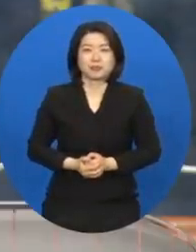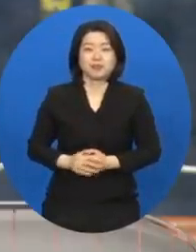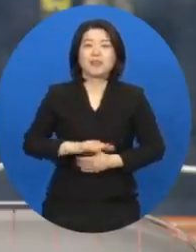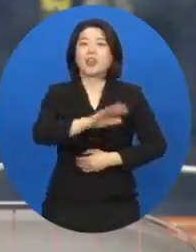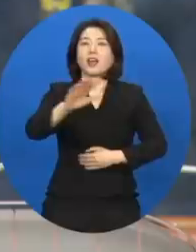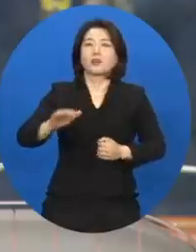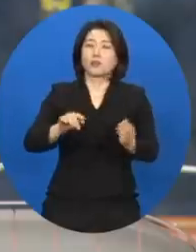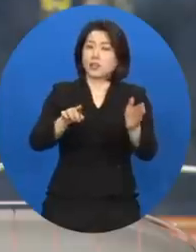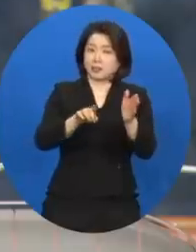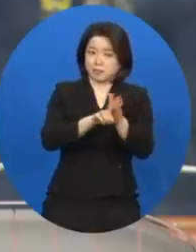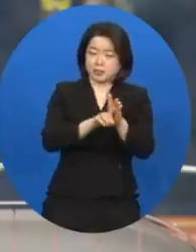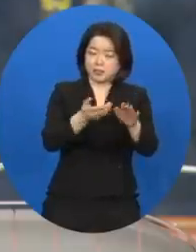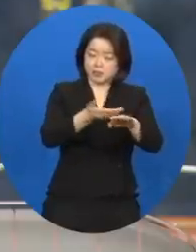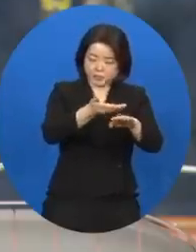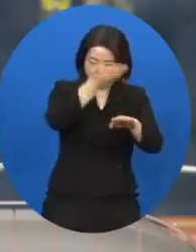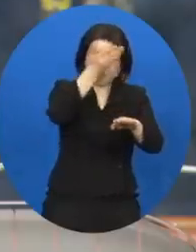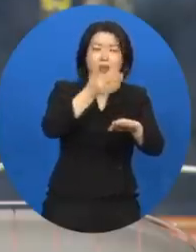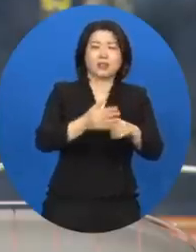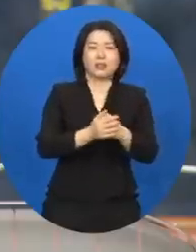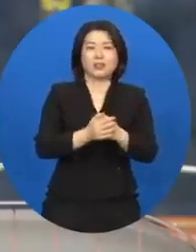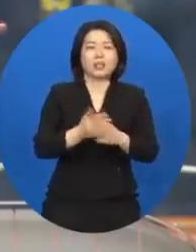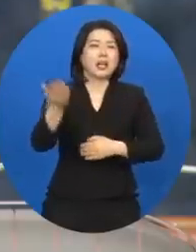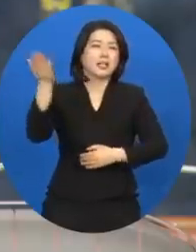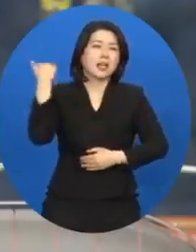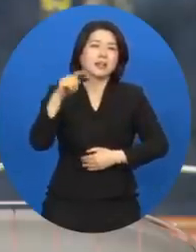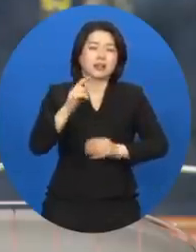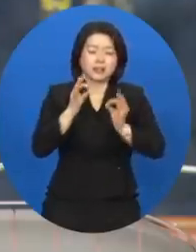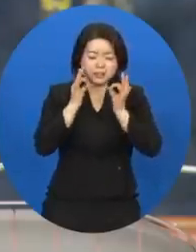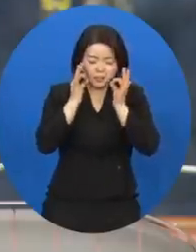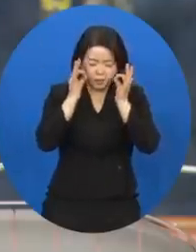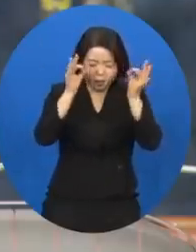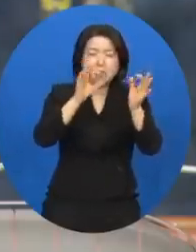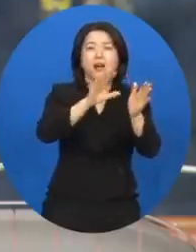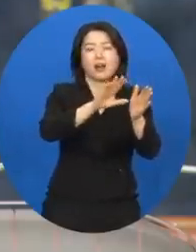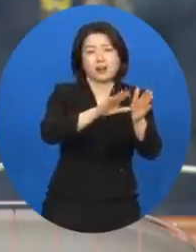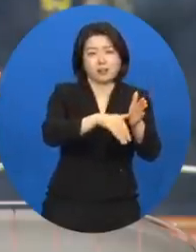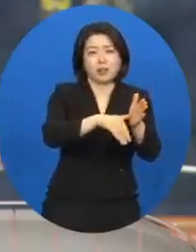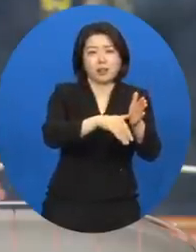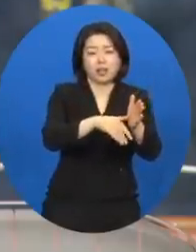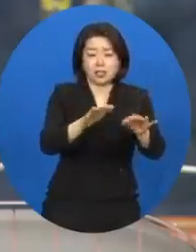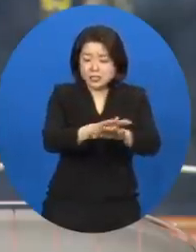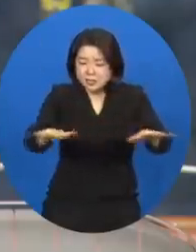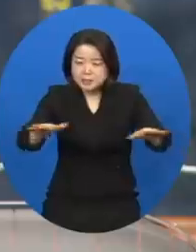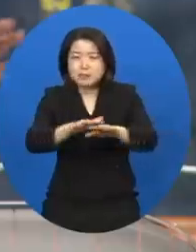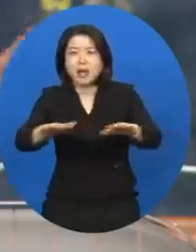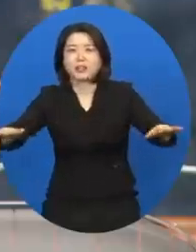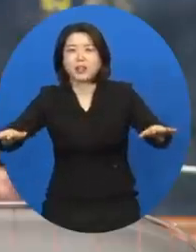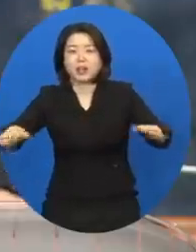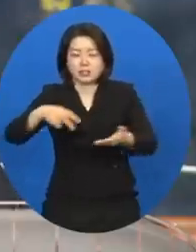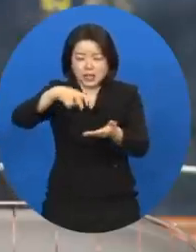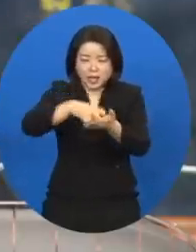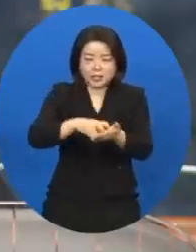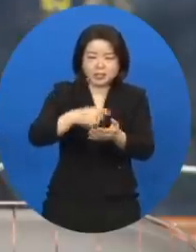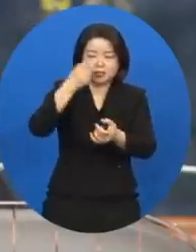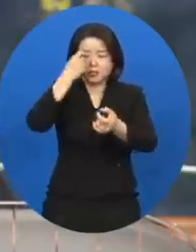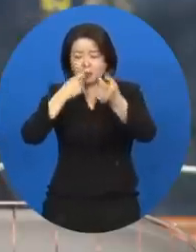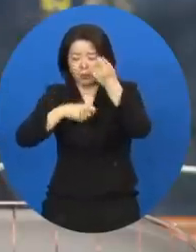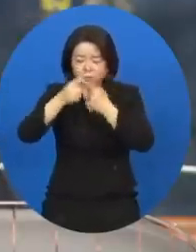우리의 믿음의 선배들이 그때 그 절박한 때 이 바닥에서 그렇게